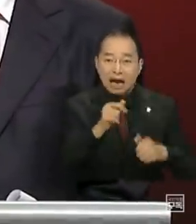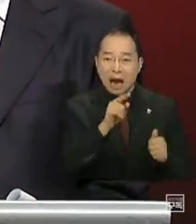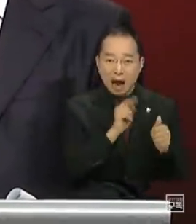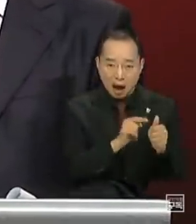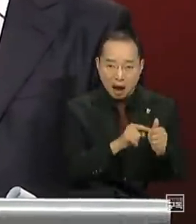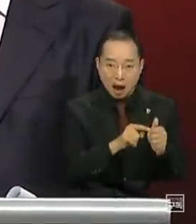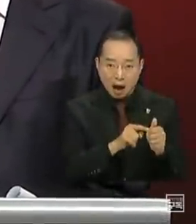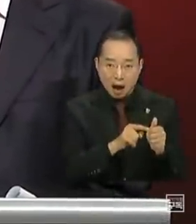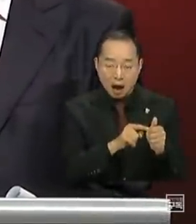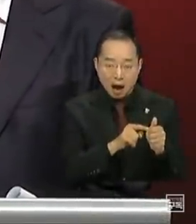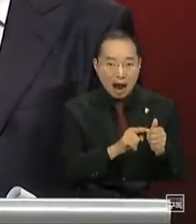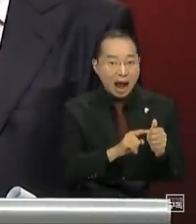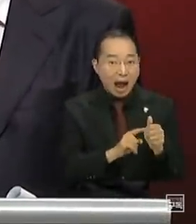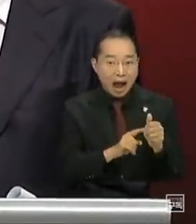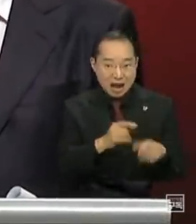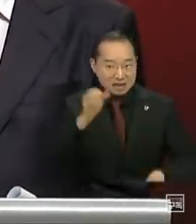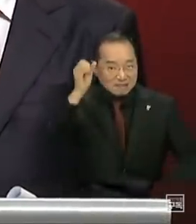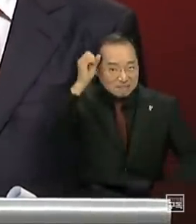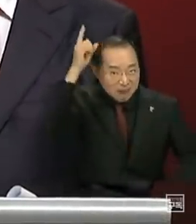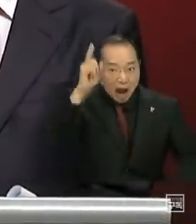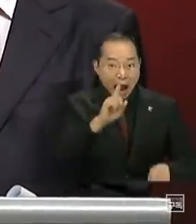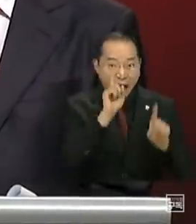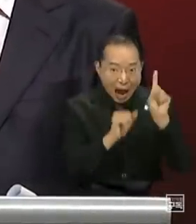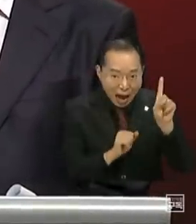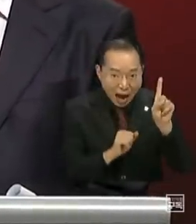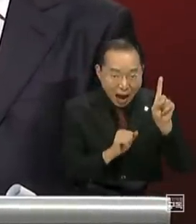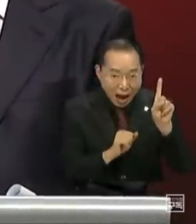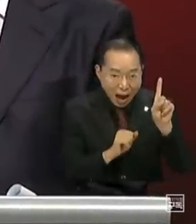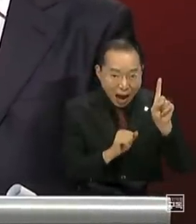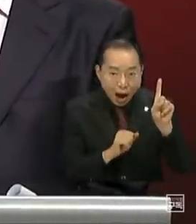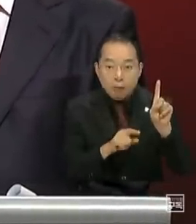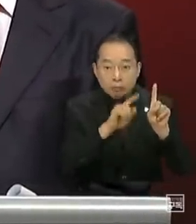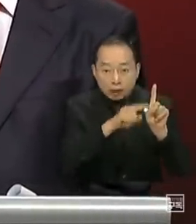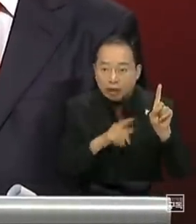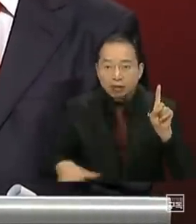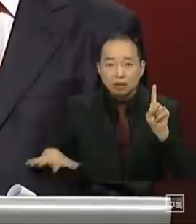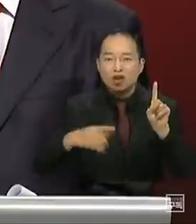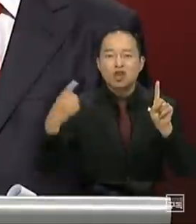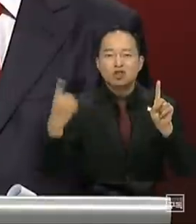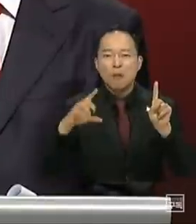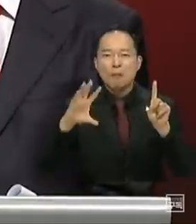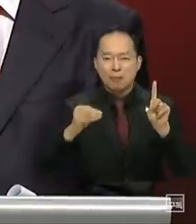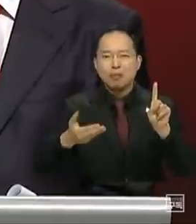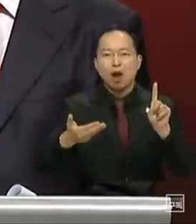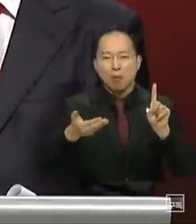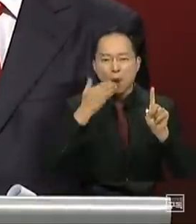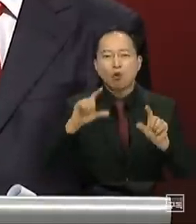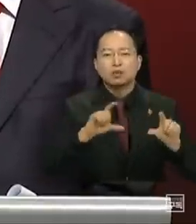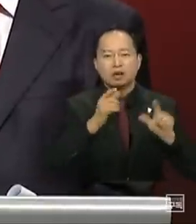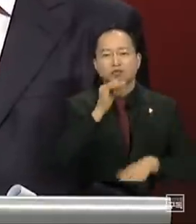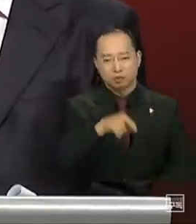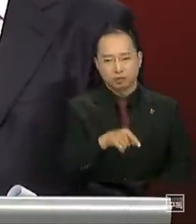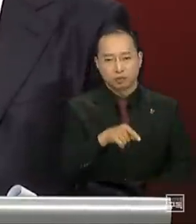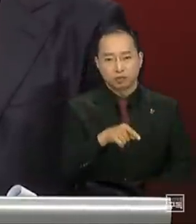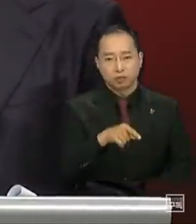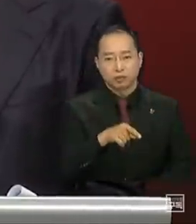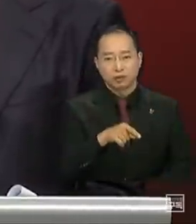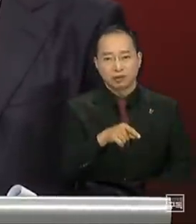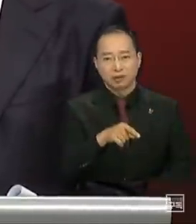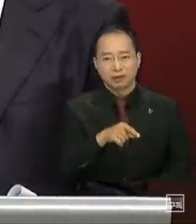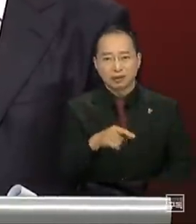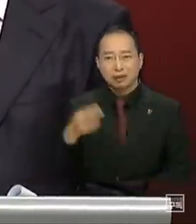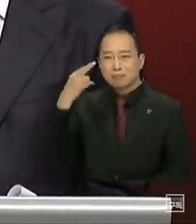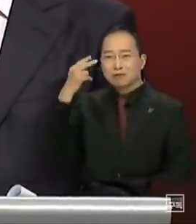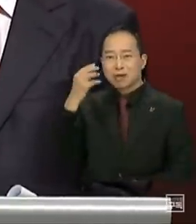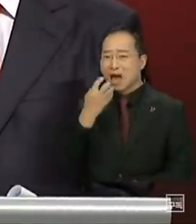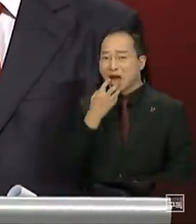사람이 천만 명을 먹여 살리는 그런 나라가 될 수도 있습니다. 그게 스티브 잡스도 그런